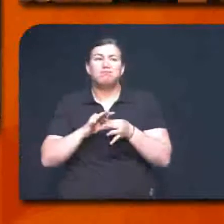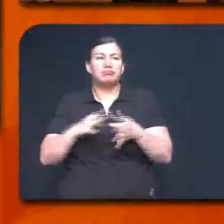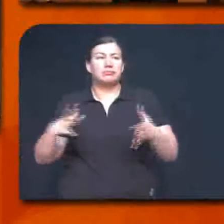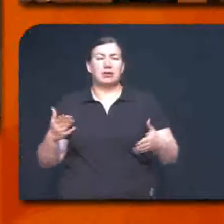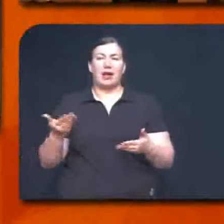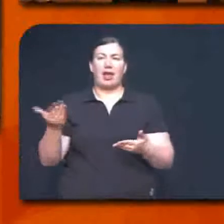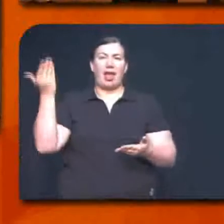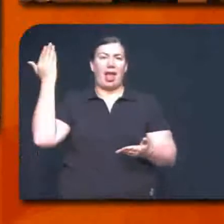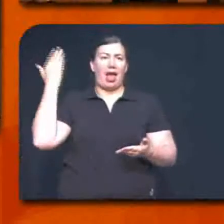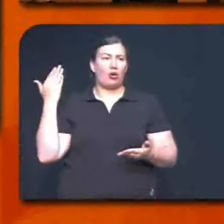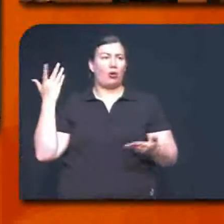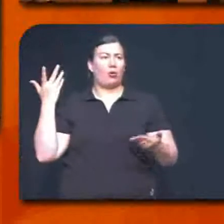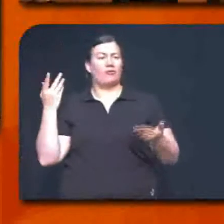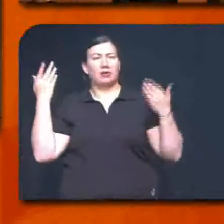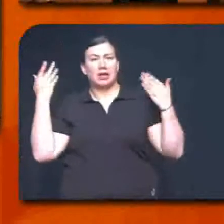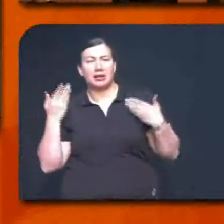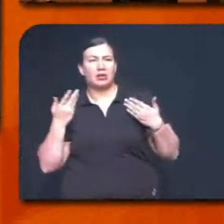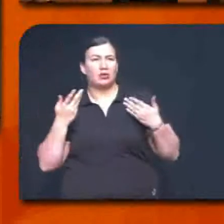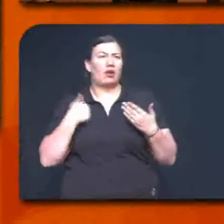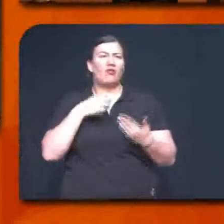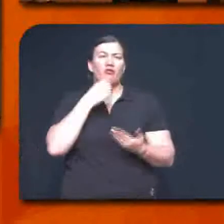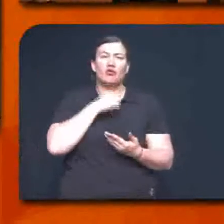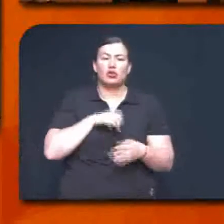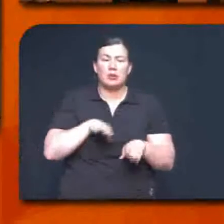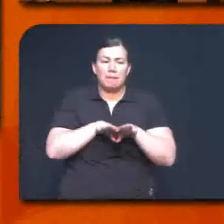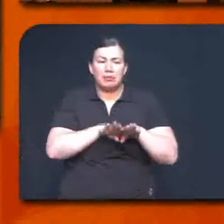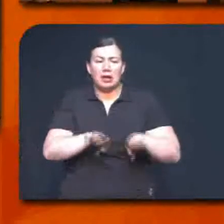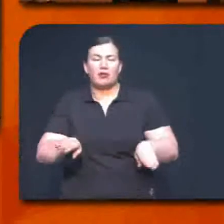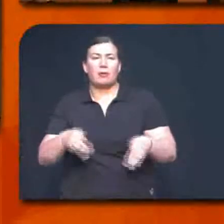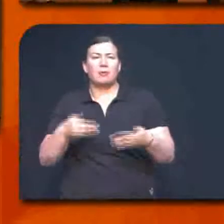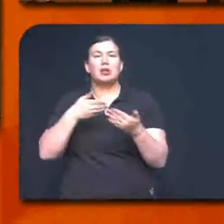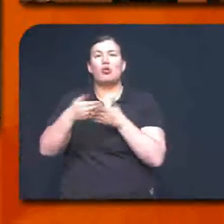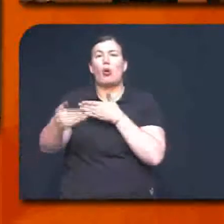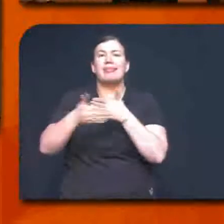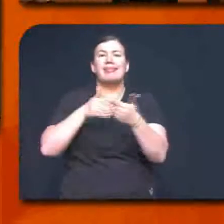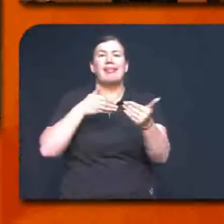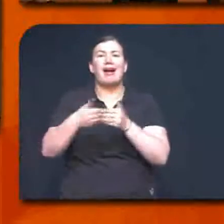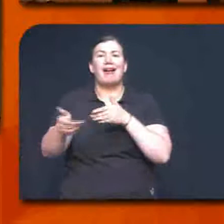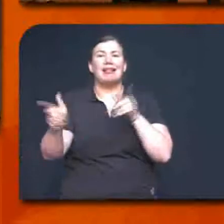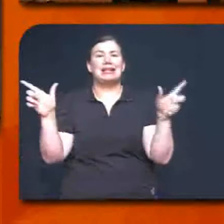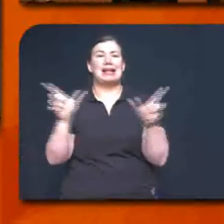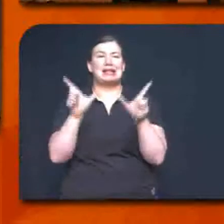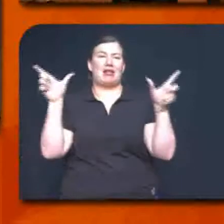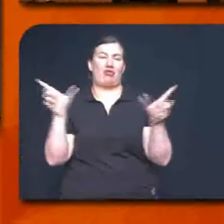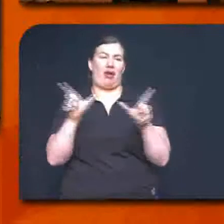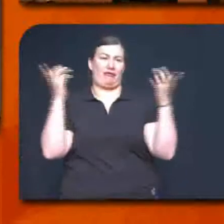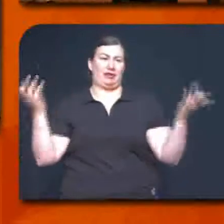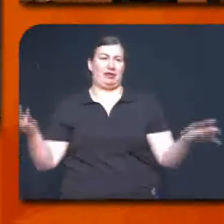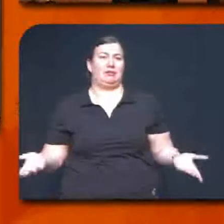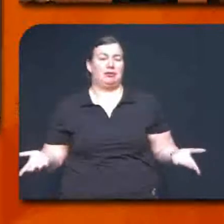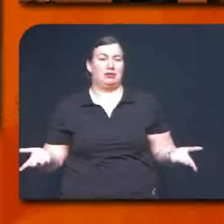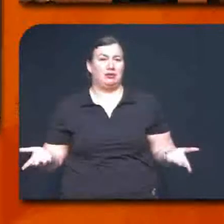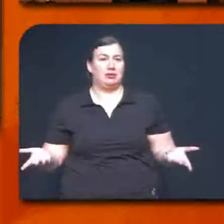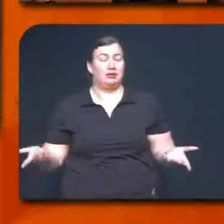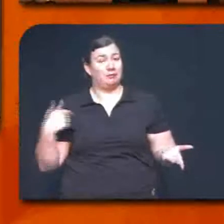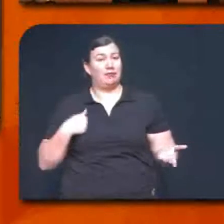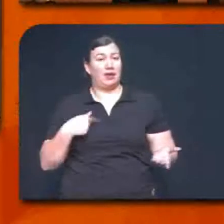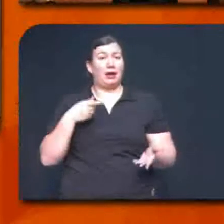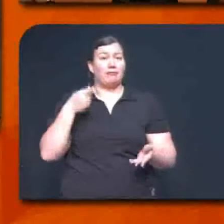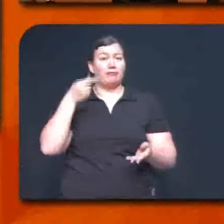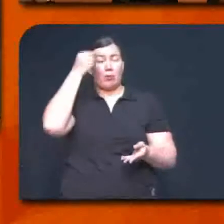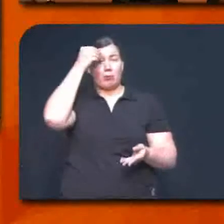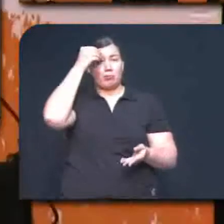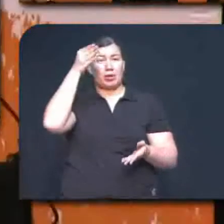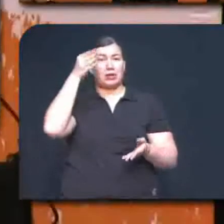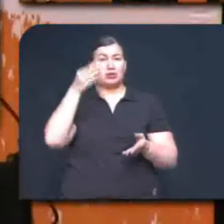wir wollen eine Plattform neutrale Gesellschaft auf dem bundespolitischen Bildung für Migration und das Öl haben